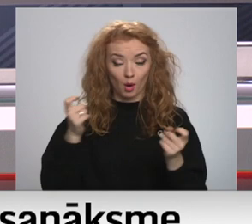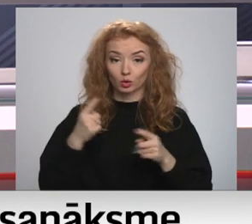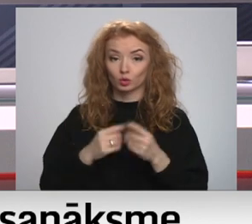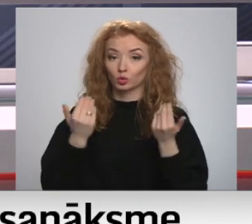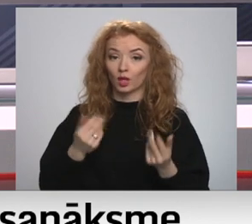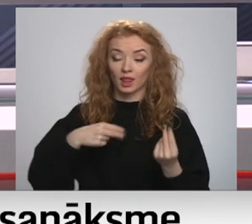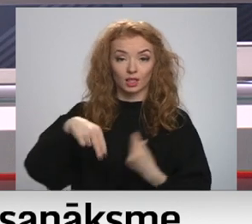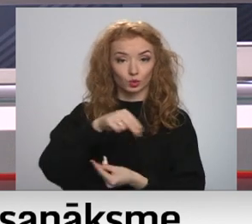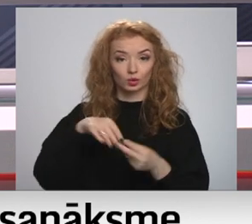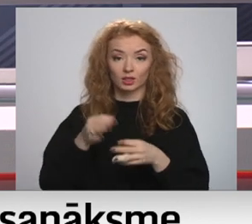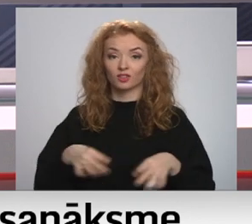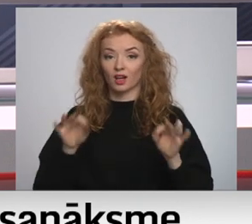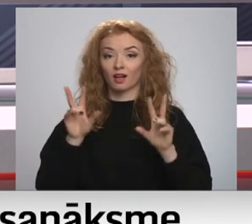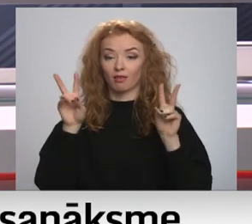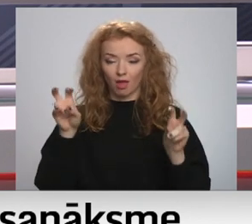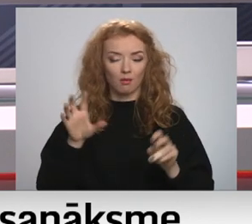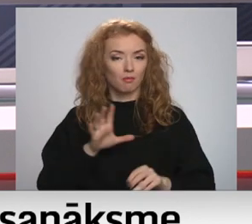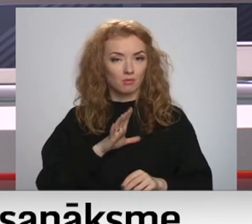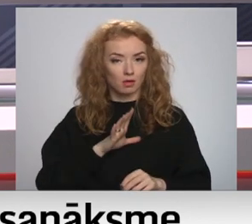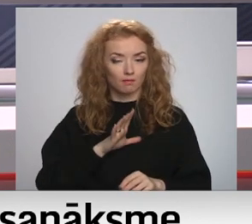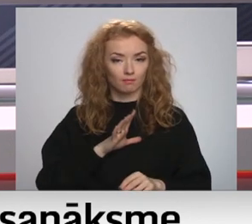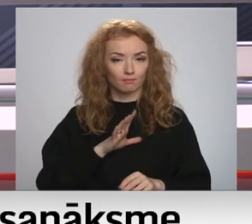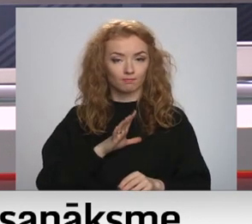diskusijās svarīga tēma bija arī